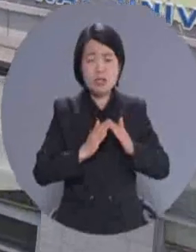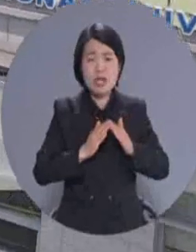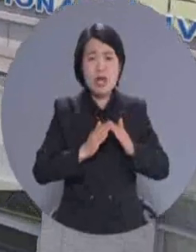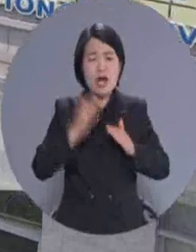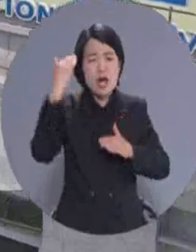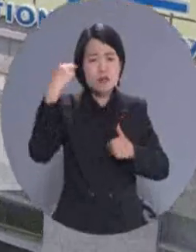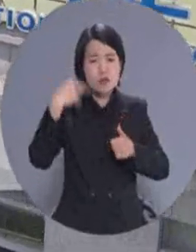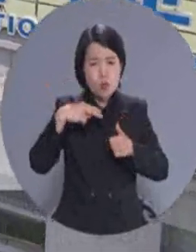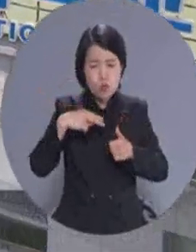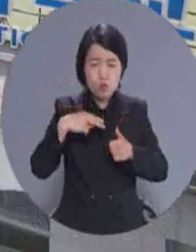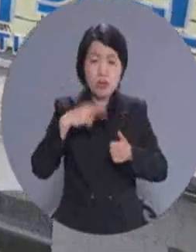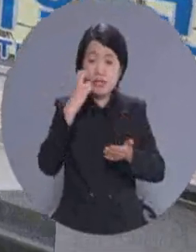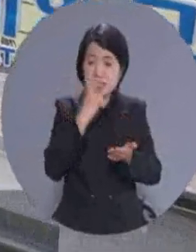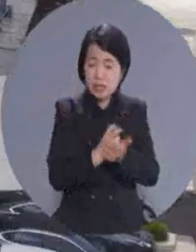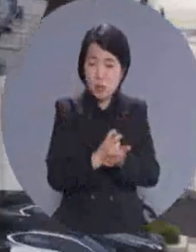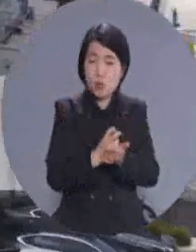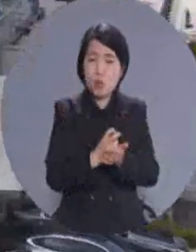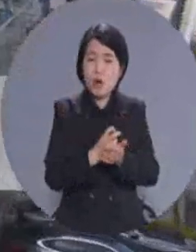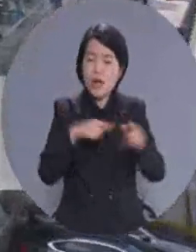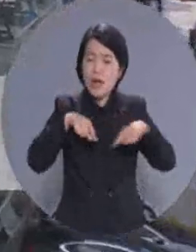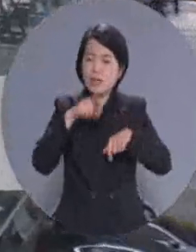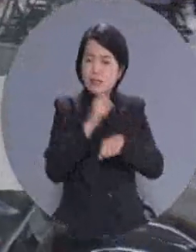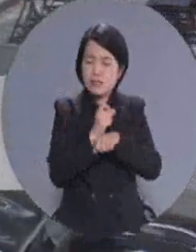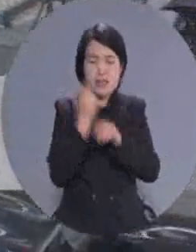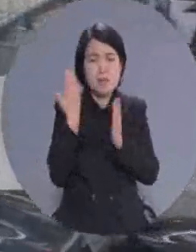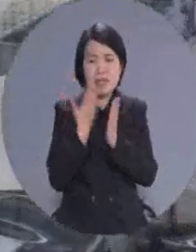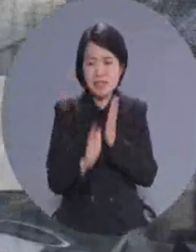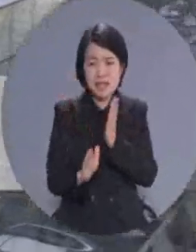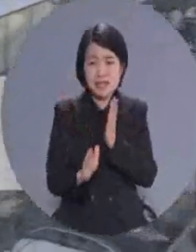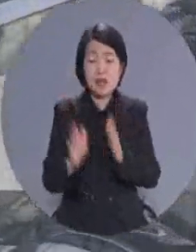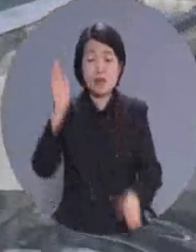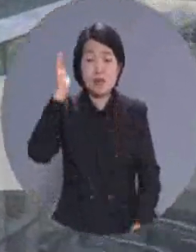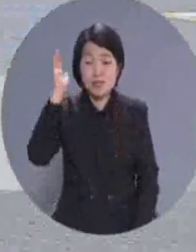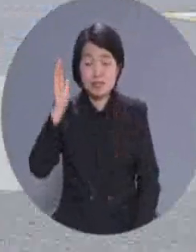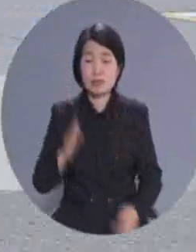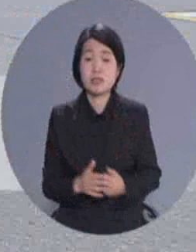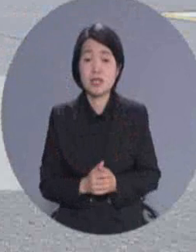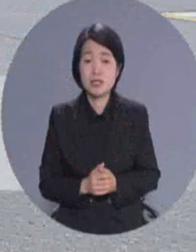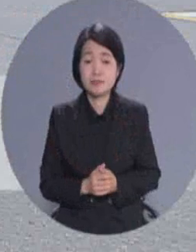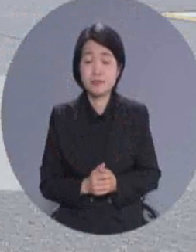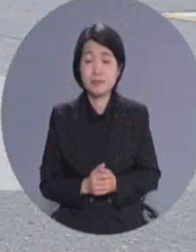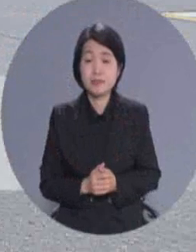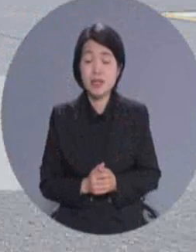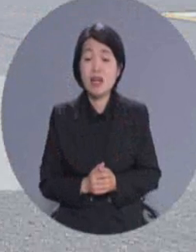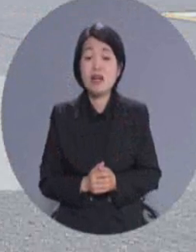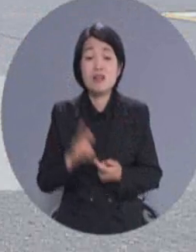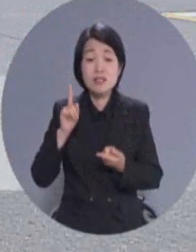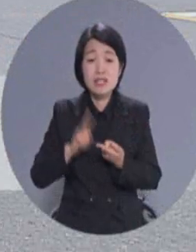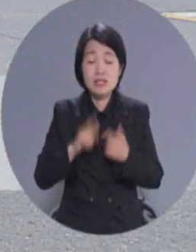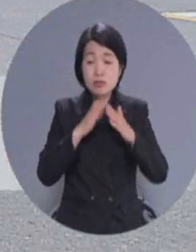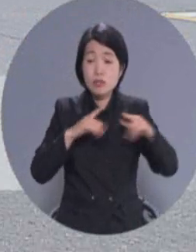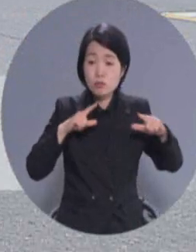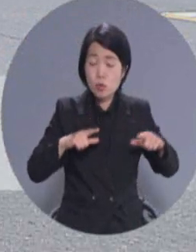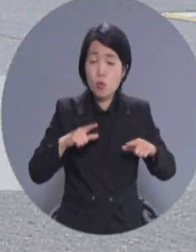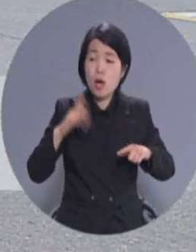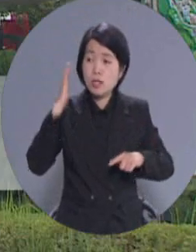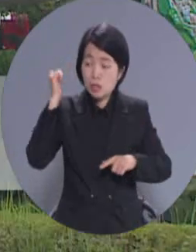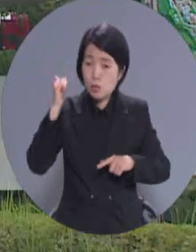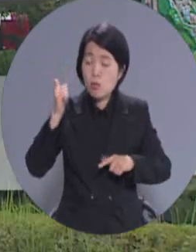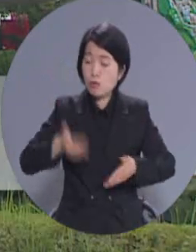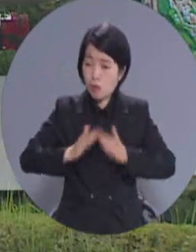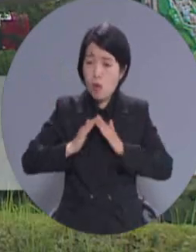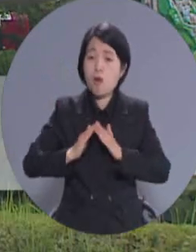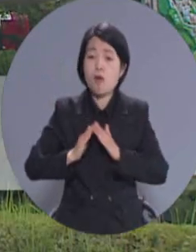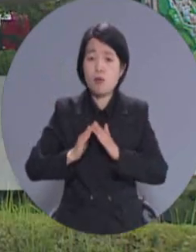행정체제에 맞지 않다는 것이 정부의 판단으로 알고 있다고 덧붙였습니다. 한편 전남도는 대통령의 전남의대